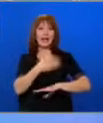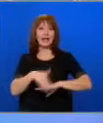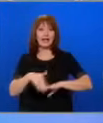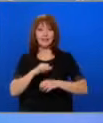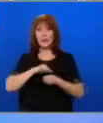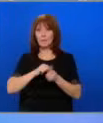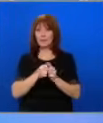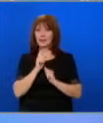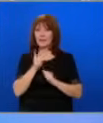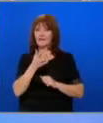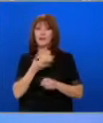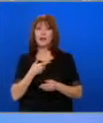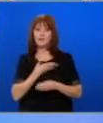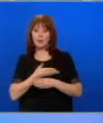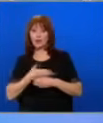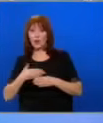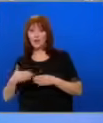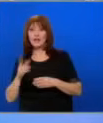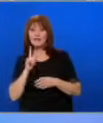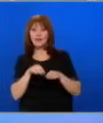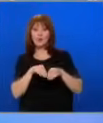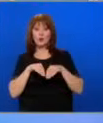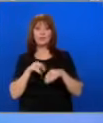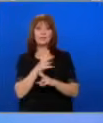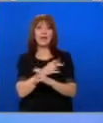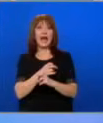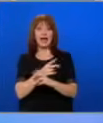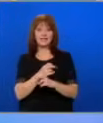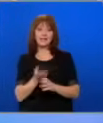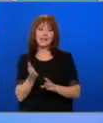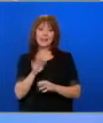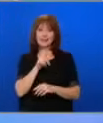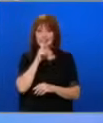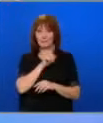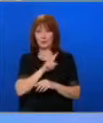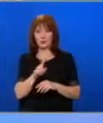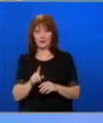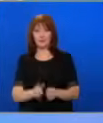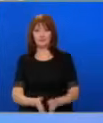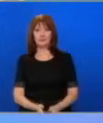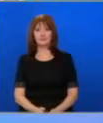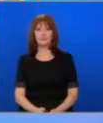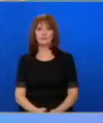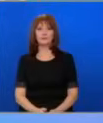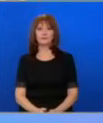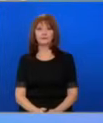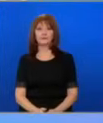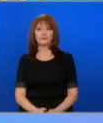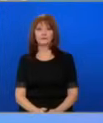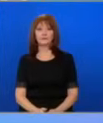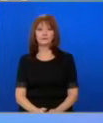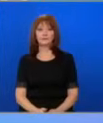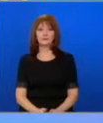продължава. Трябва да отстъпи и Австрия. Какви са прогнозите след минути в емисията? Започваме.